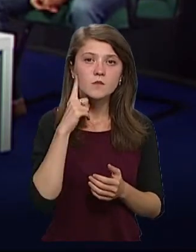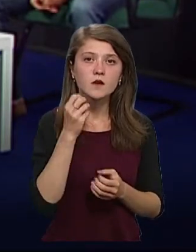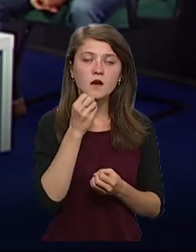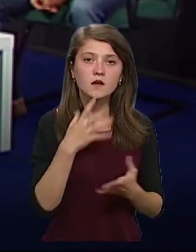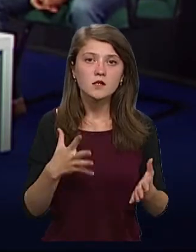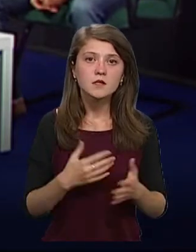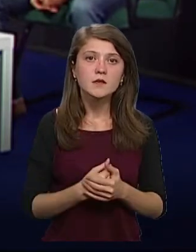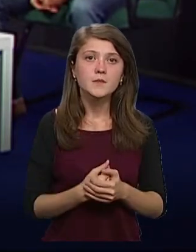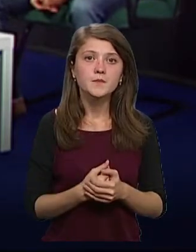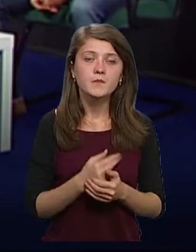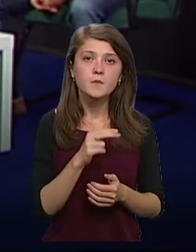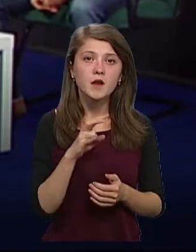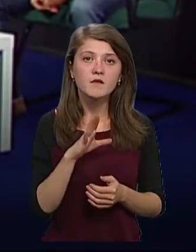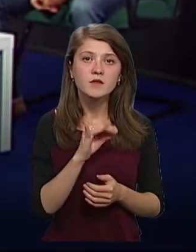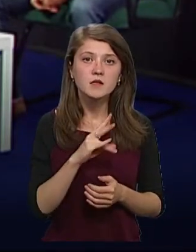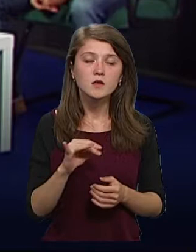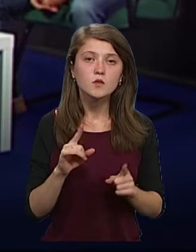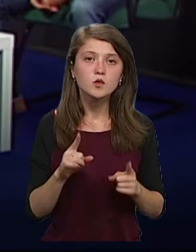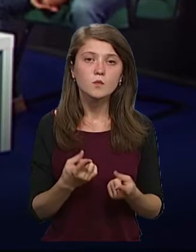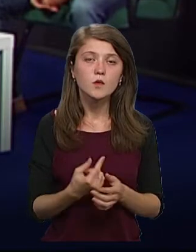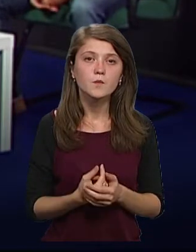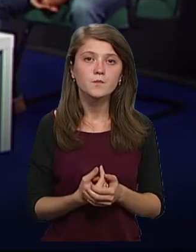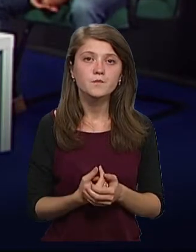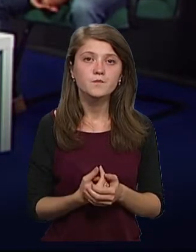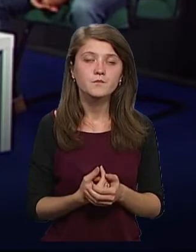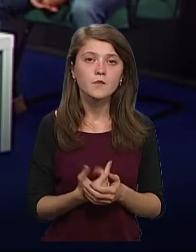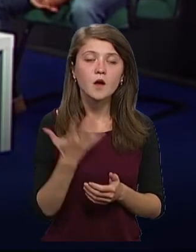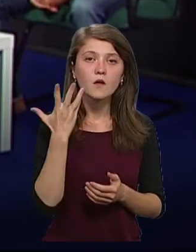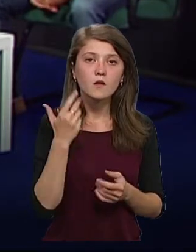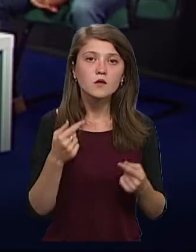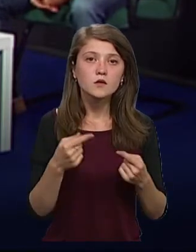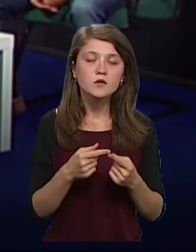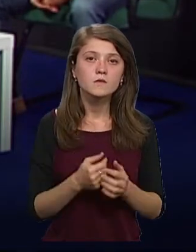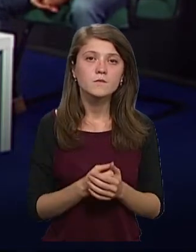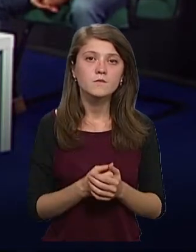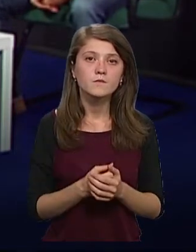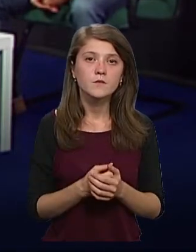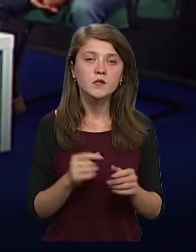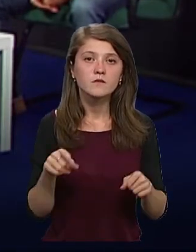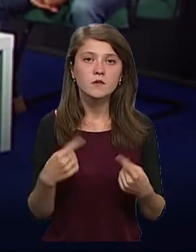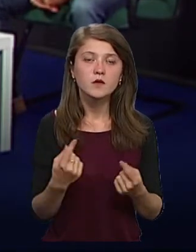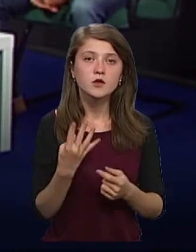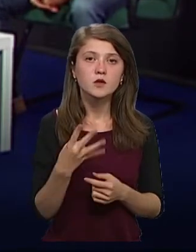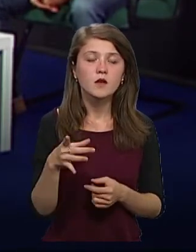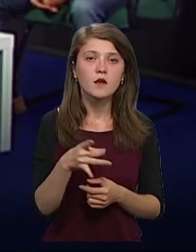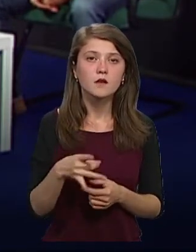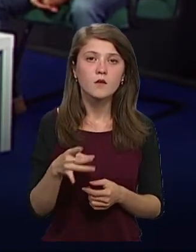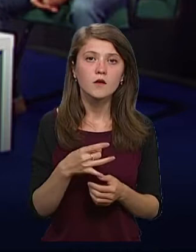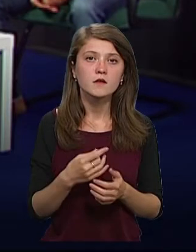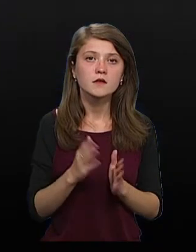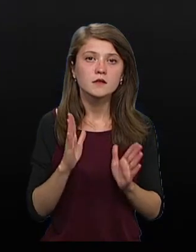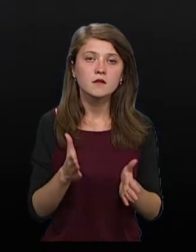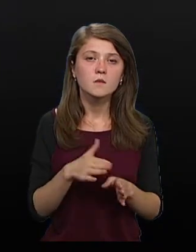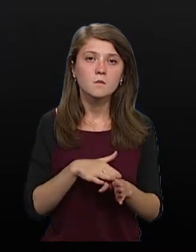Гаразд, пане Василю, чому, коли точніше, перепрошую, укрупнення чи створення 4 районів